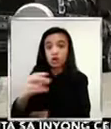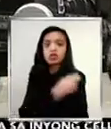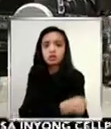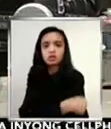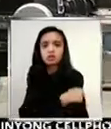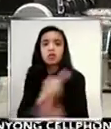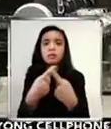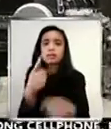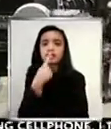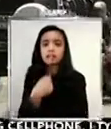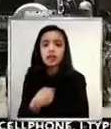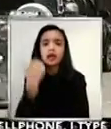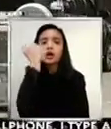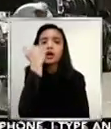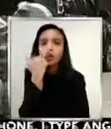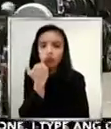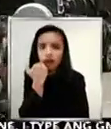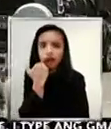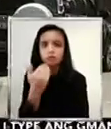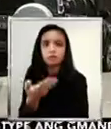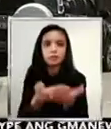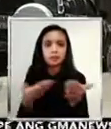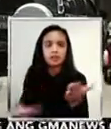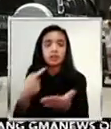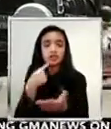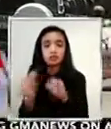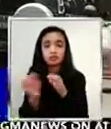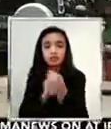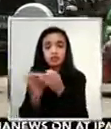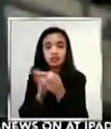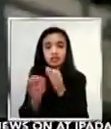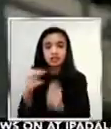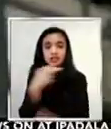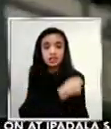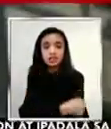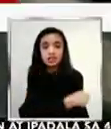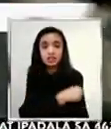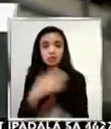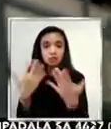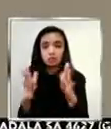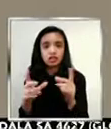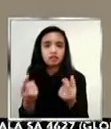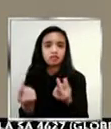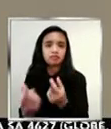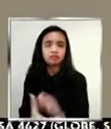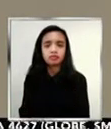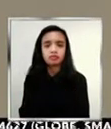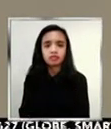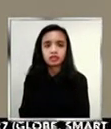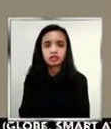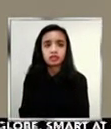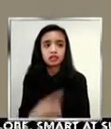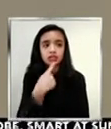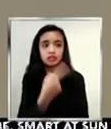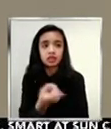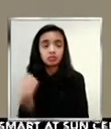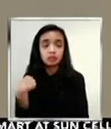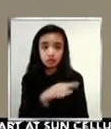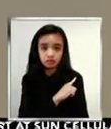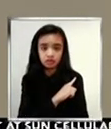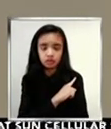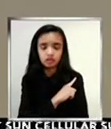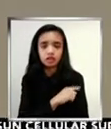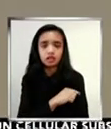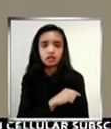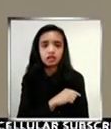ng Bermudez Polymedic Hospital, wala raw silang magawa. Hindi sa pinanggihan namin po. Naging helpless lang kami at that